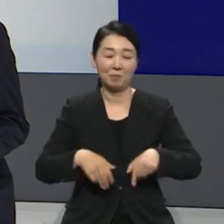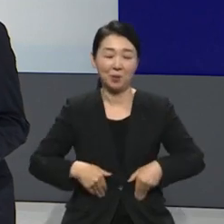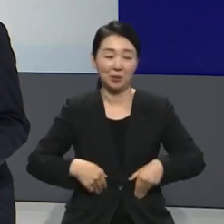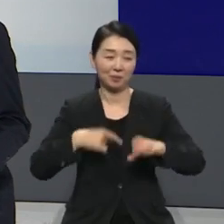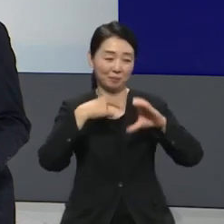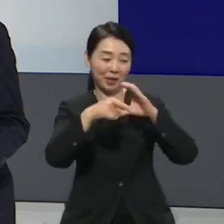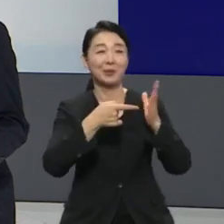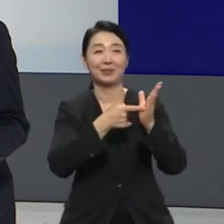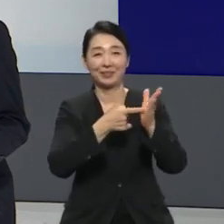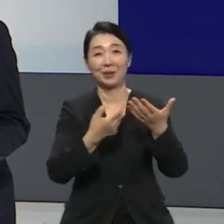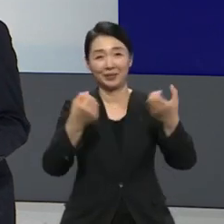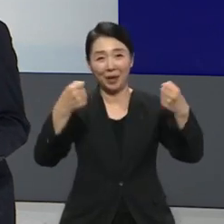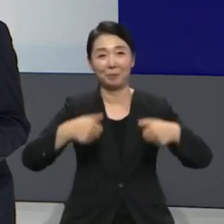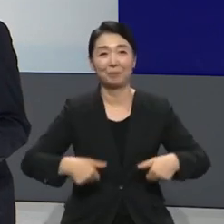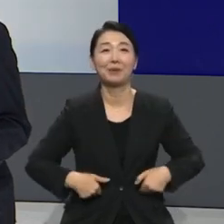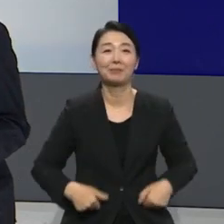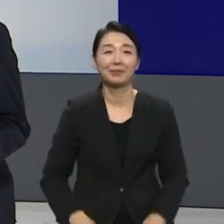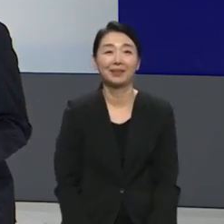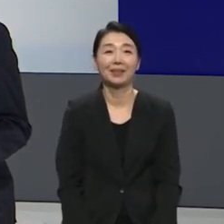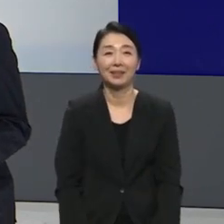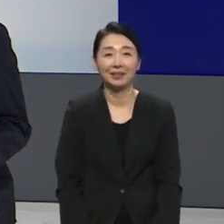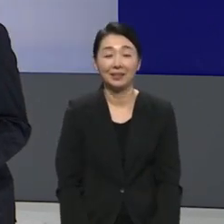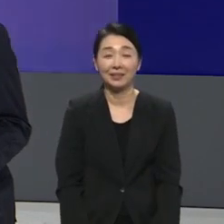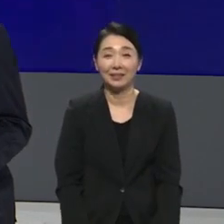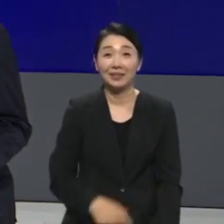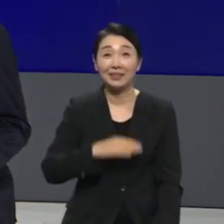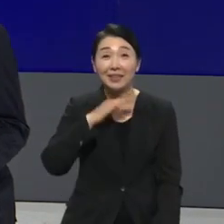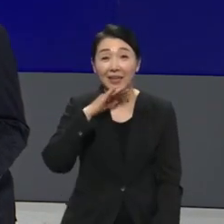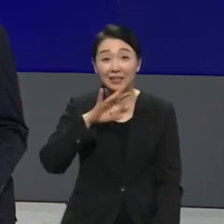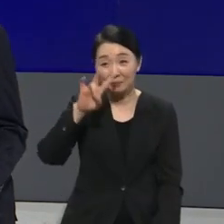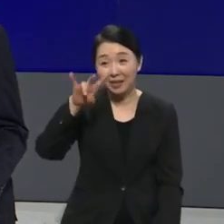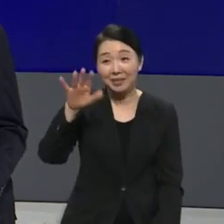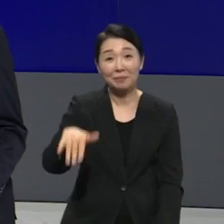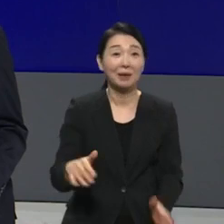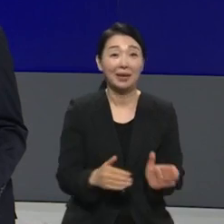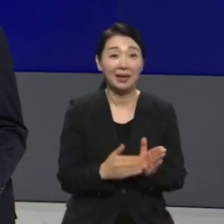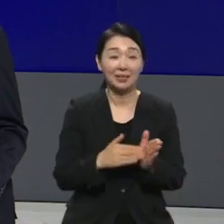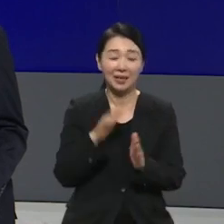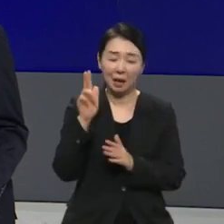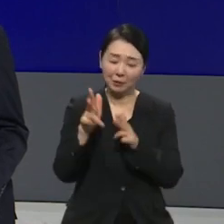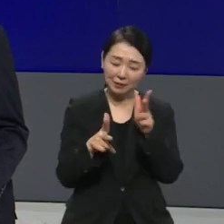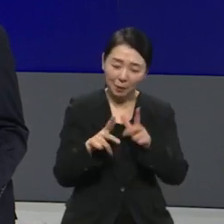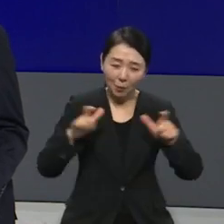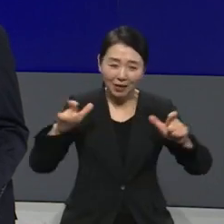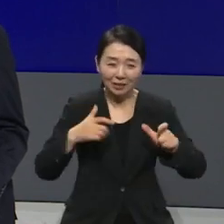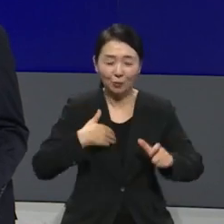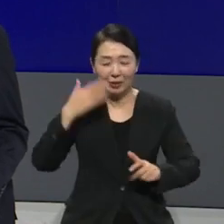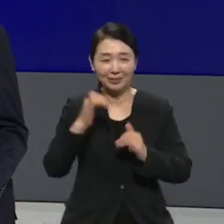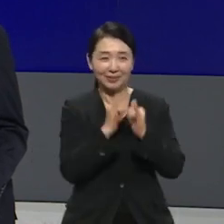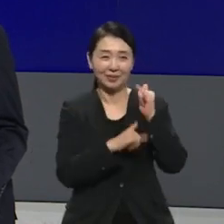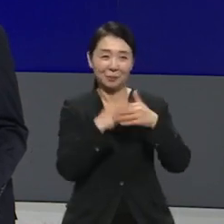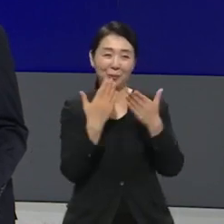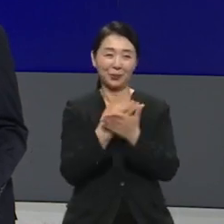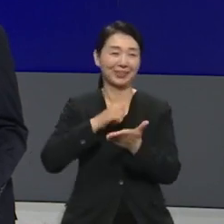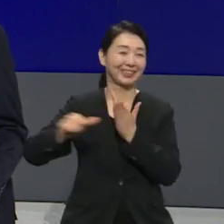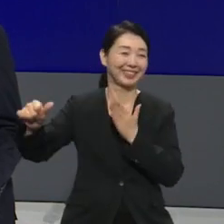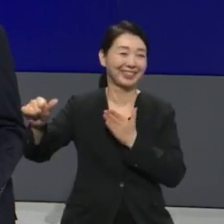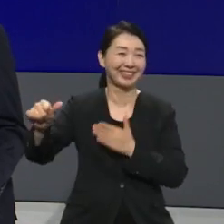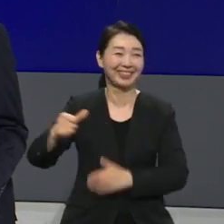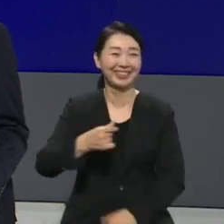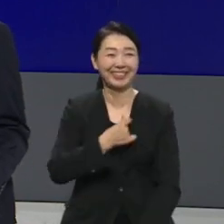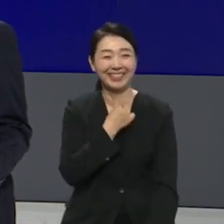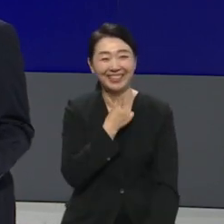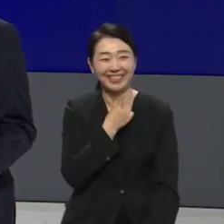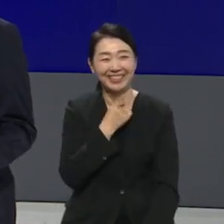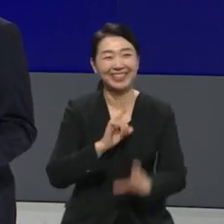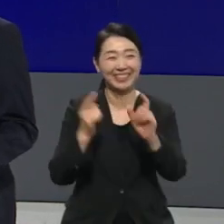해야 됩니다. 알겠습니다. 네. 일단은 만 24살까지 네. 사업이 좀 더 확대돼서 저희들의 흑역사도 네. 몽땅 다 지울